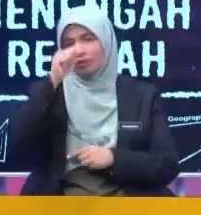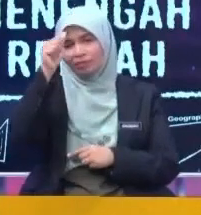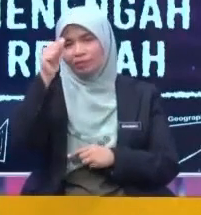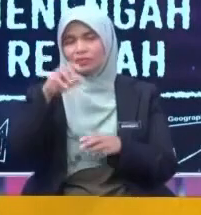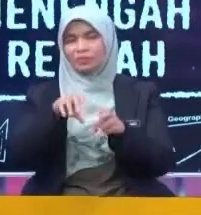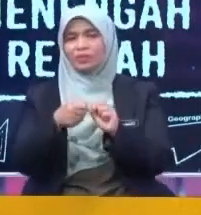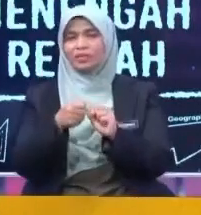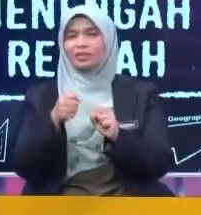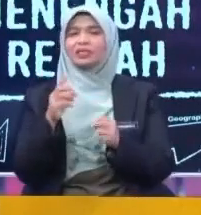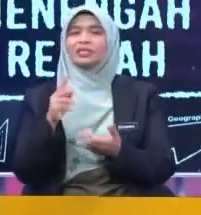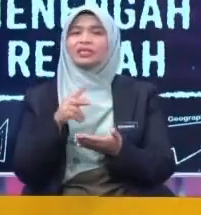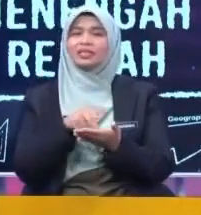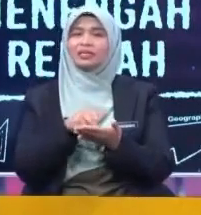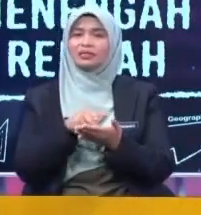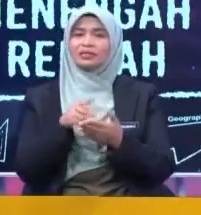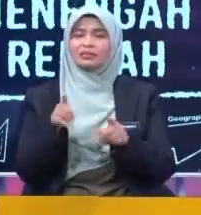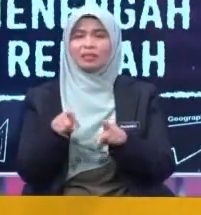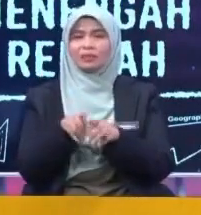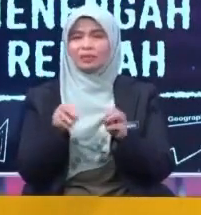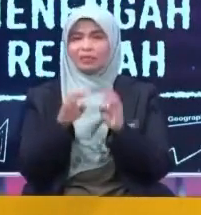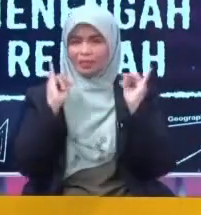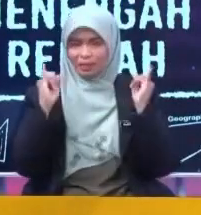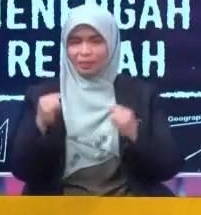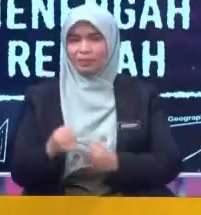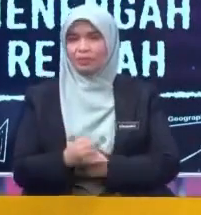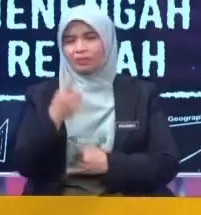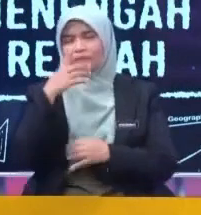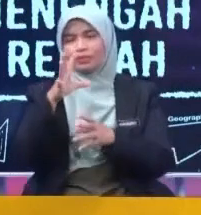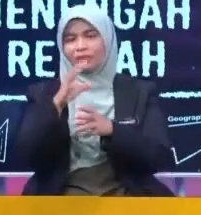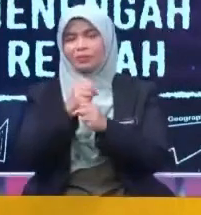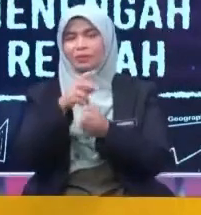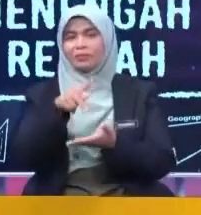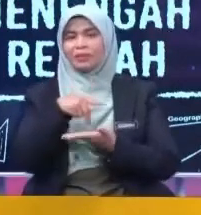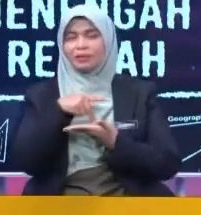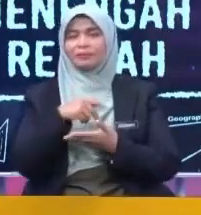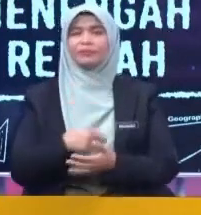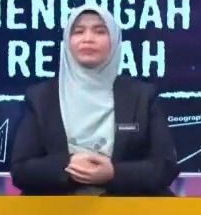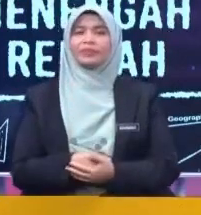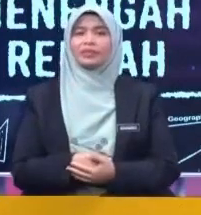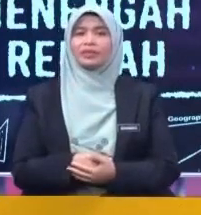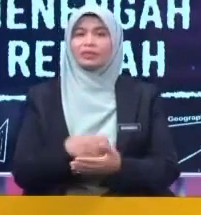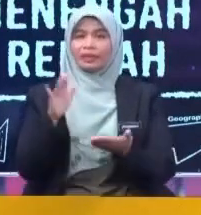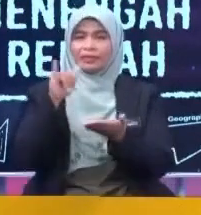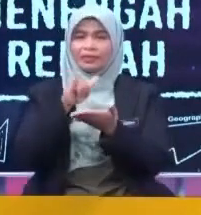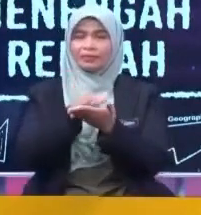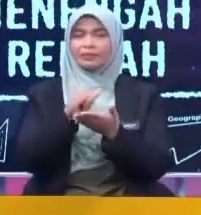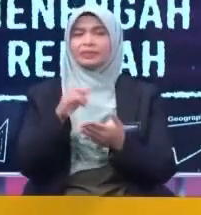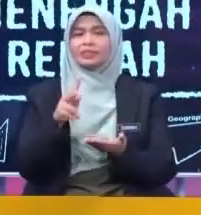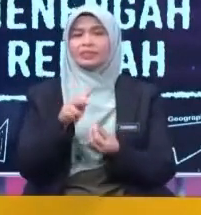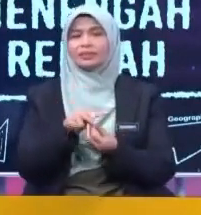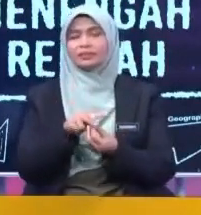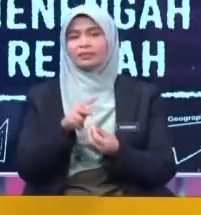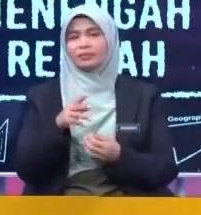ianya dikira sebagai ibadat di sisi Allah Subhanahu Taala untuk kita mendapat pahala. Okey, iaitu kesan beriman